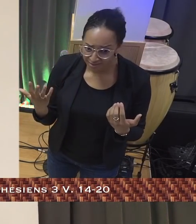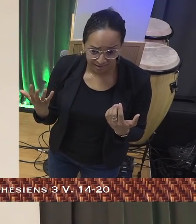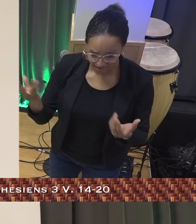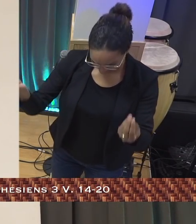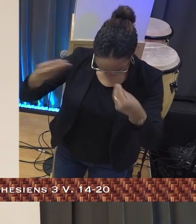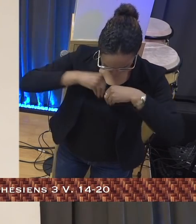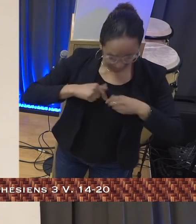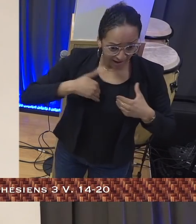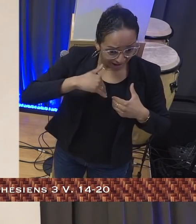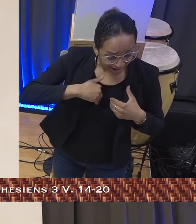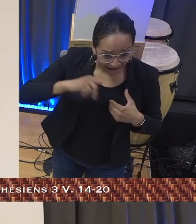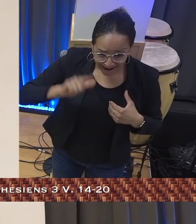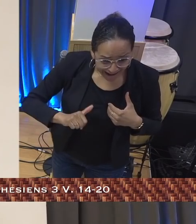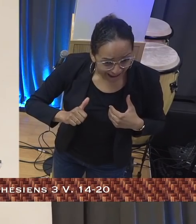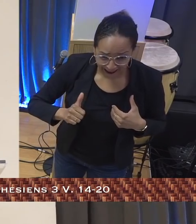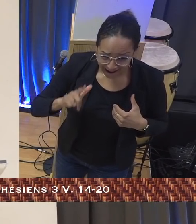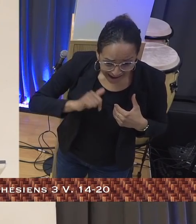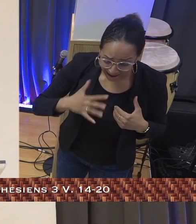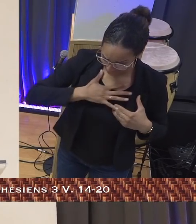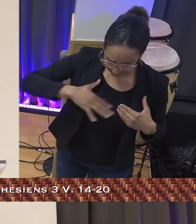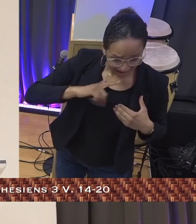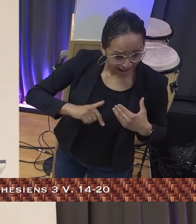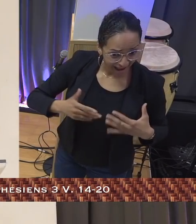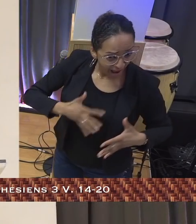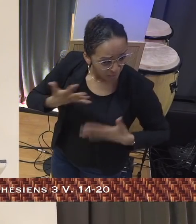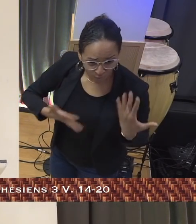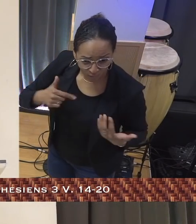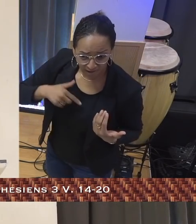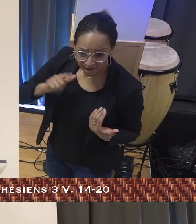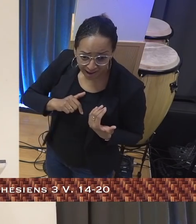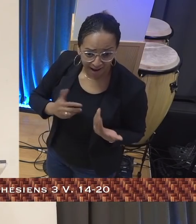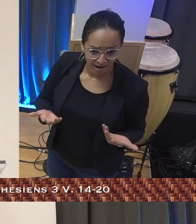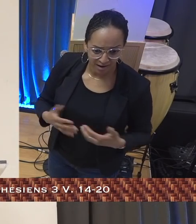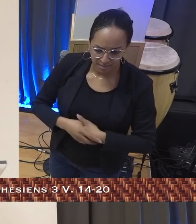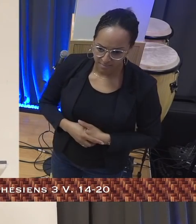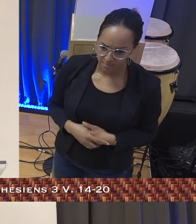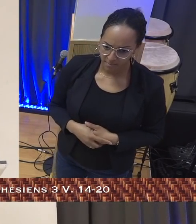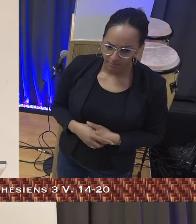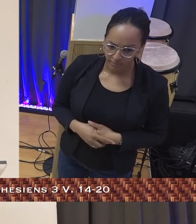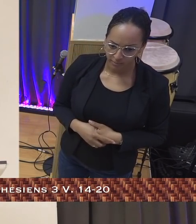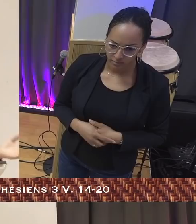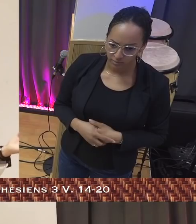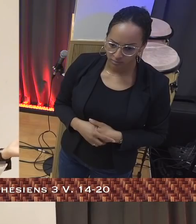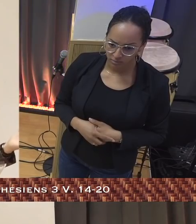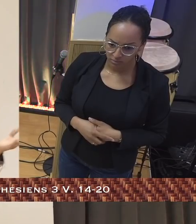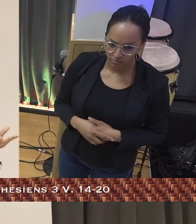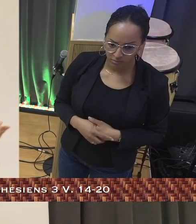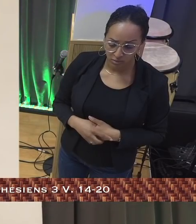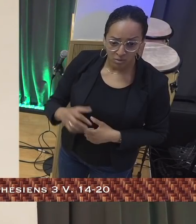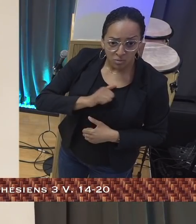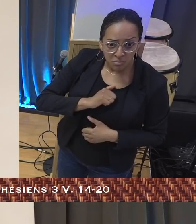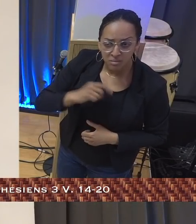nous, infiniment au-delà de tout ce que nous demandons ou même